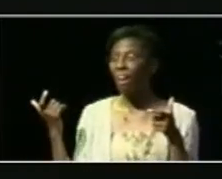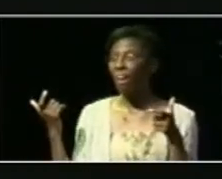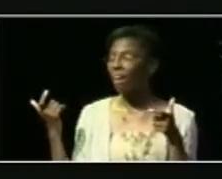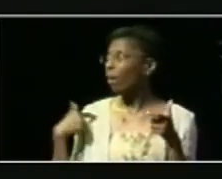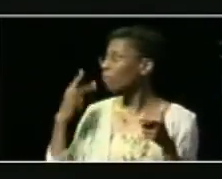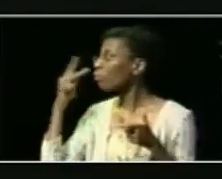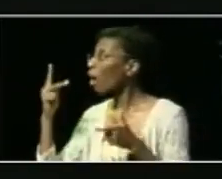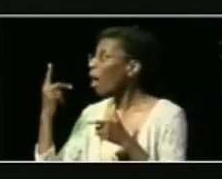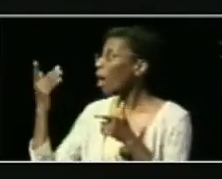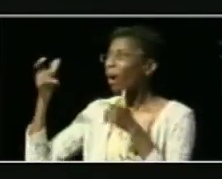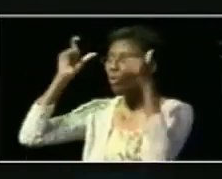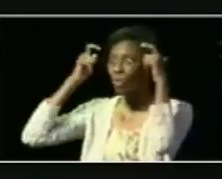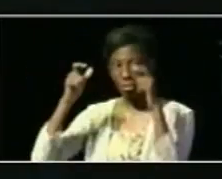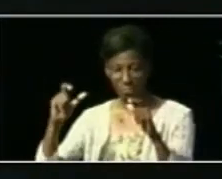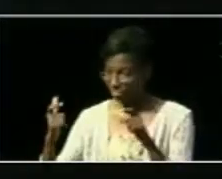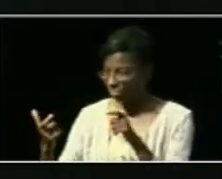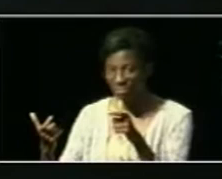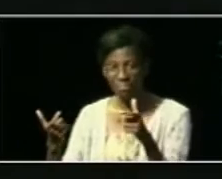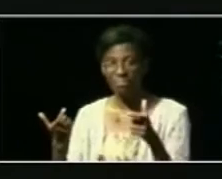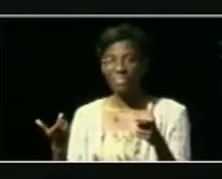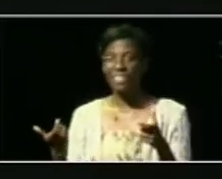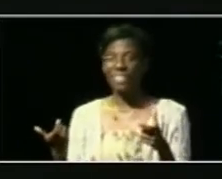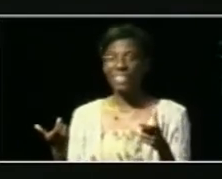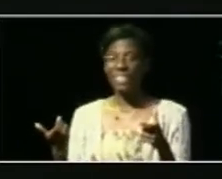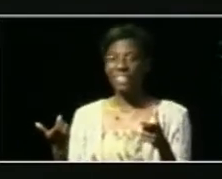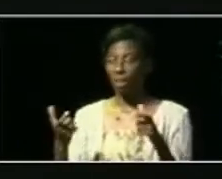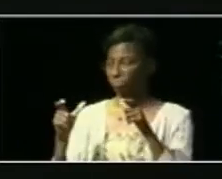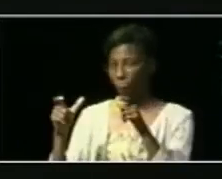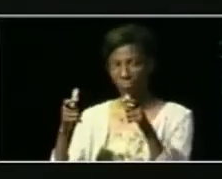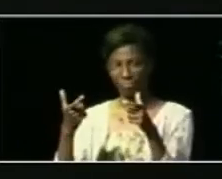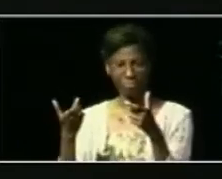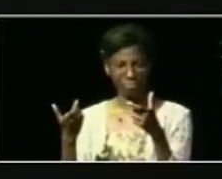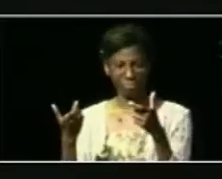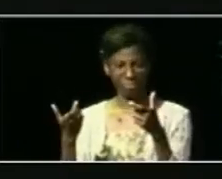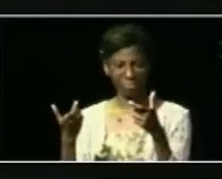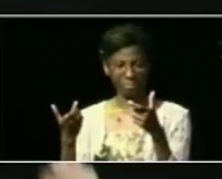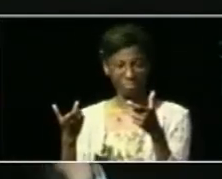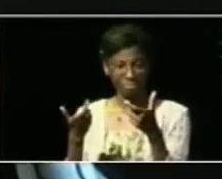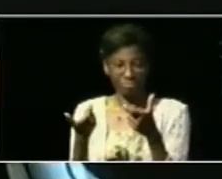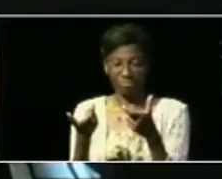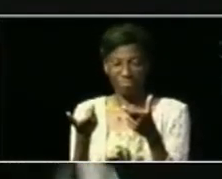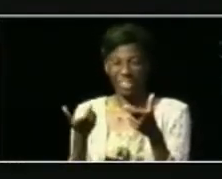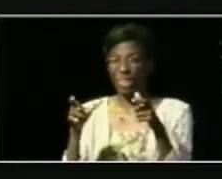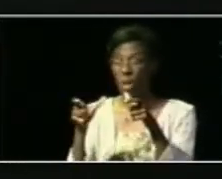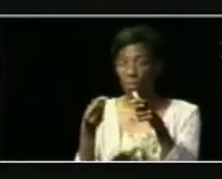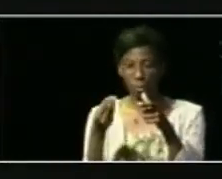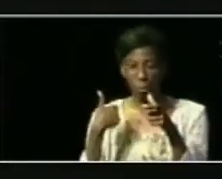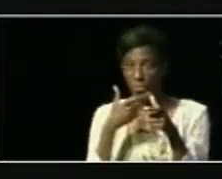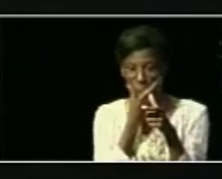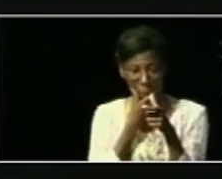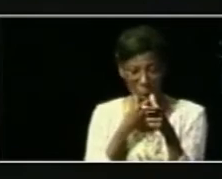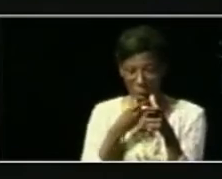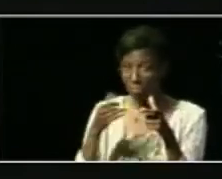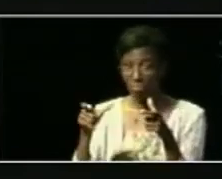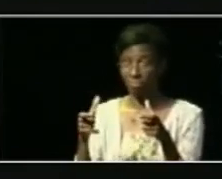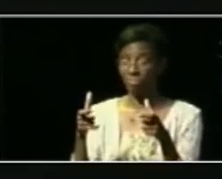allons regarder ces couronnes. It won't mean so much to us. Cela ne va pas nous dire grand-chose. You know, they'll be beautiful crowns. Ce seront des